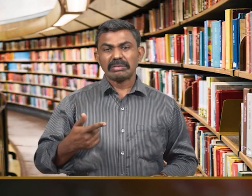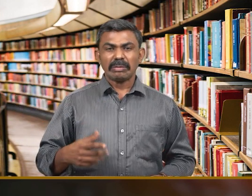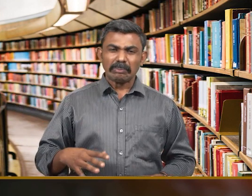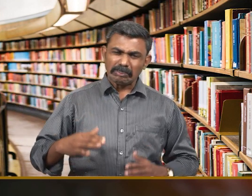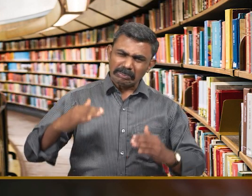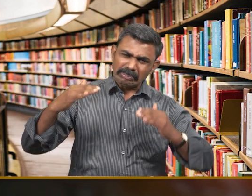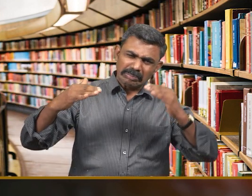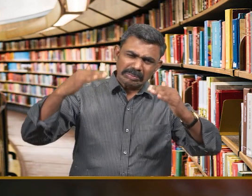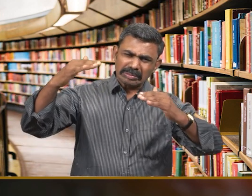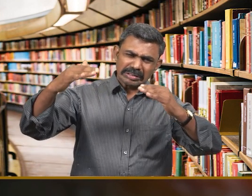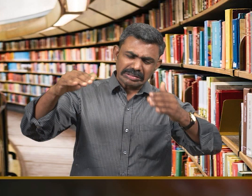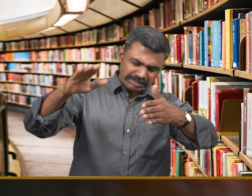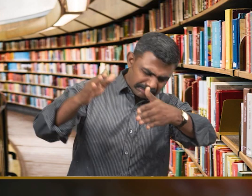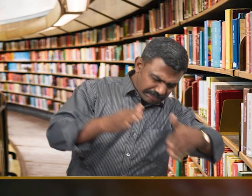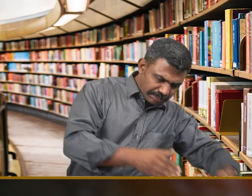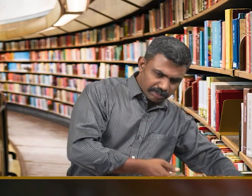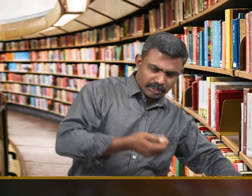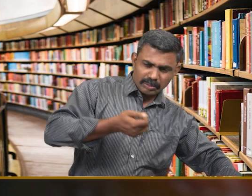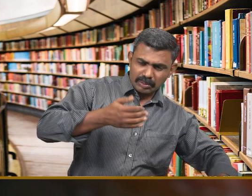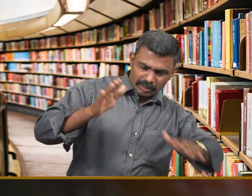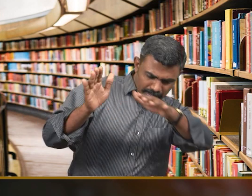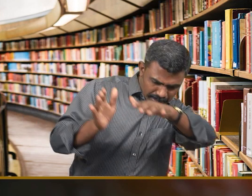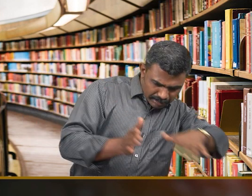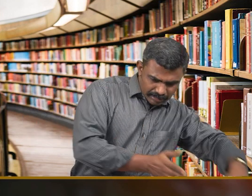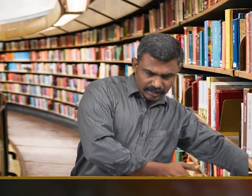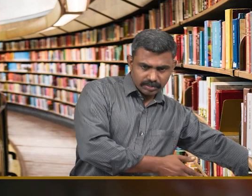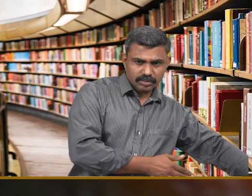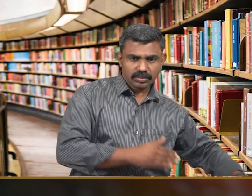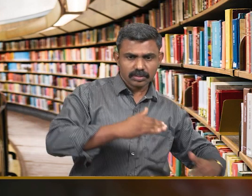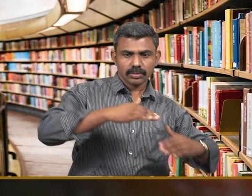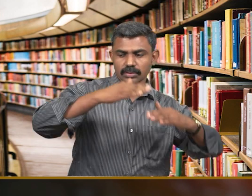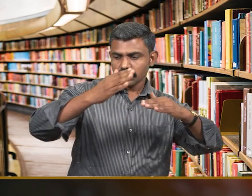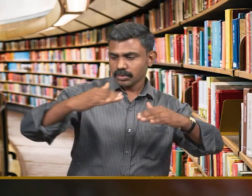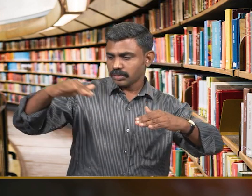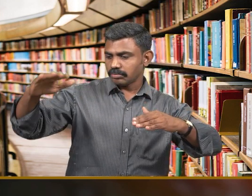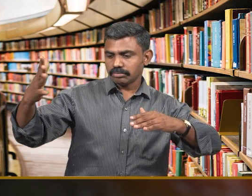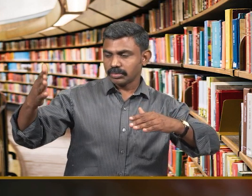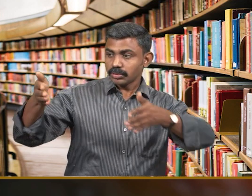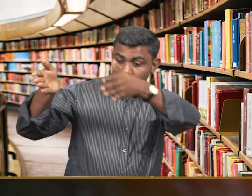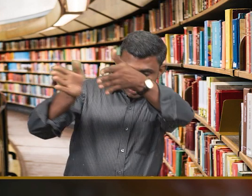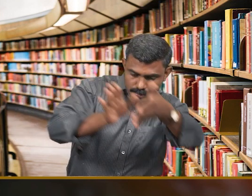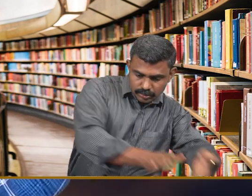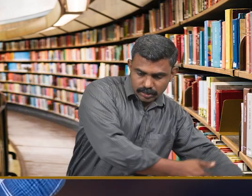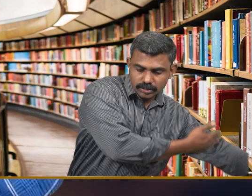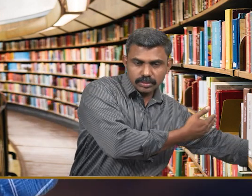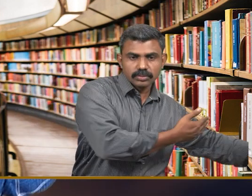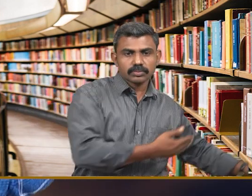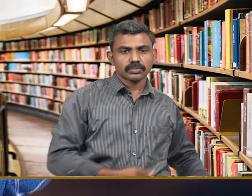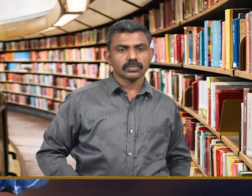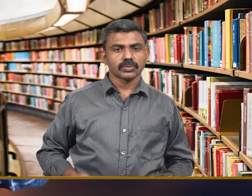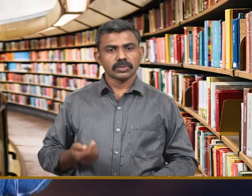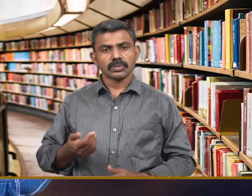பெரிய பொருளாதார பேருந்து ஏற்படுது. இதுக்கு முன்னாடி பார்த்திங்கன்னா அது ஒரு நல்ல ஒரு ஏற்ற இறக்கத்தோடு போய்கிருந்தாலும் கூட திடீர்னு பார்த்திங்கன்னா